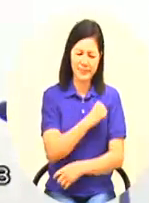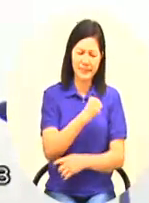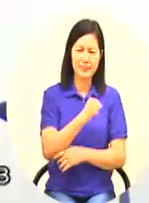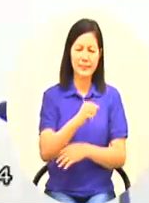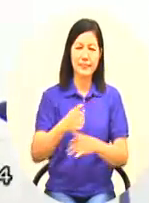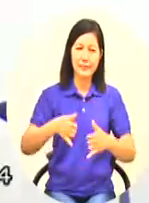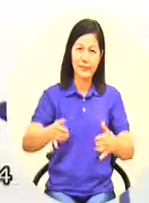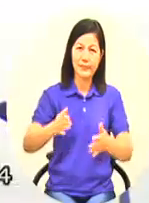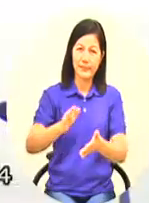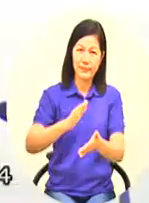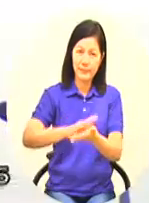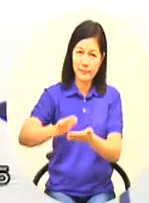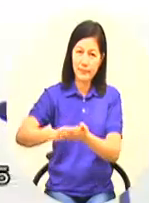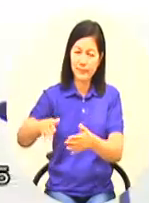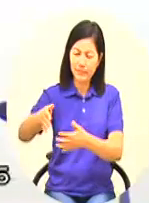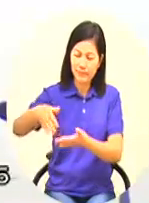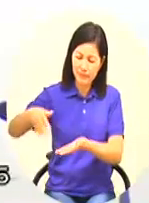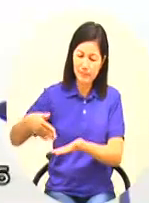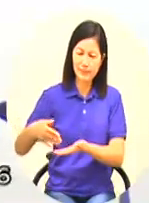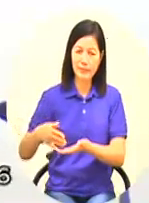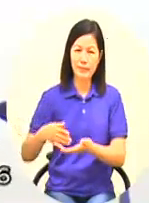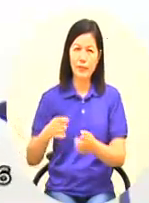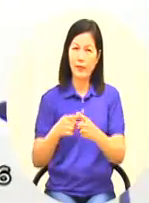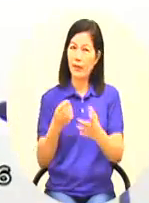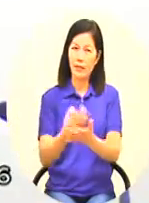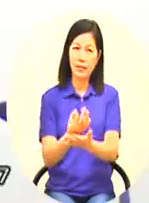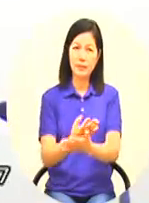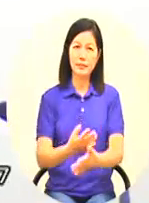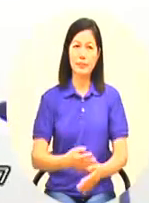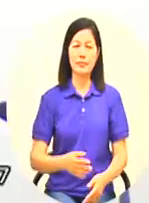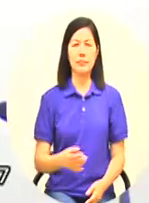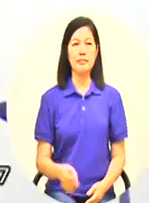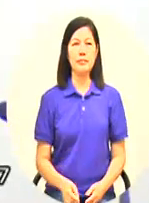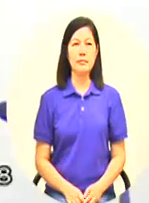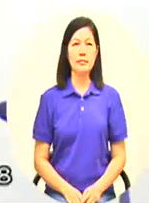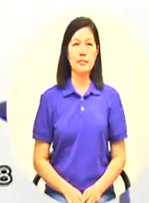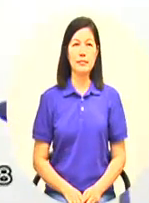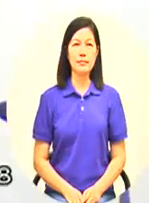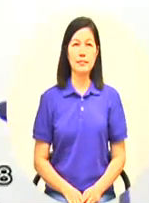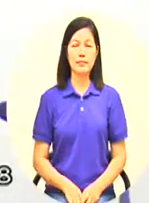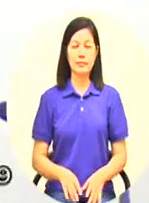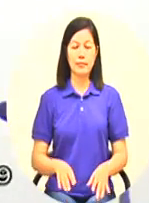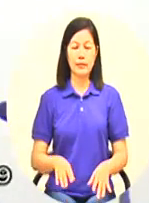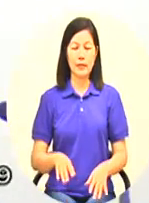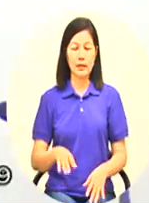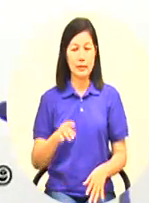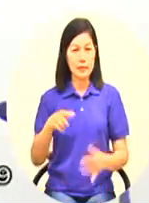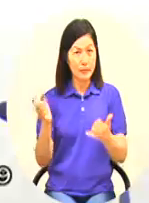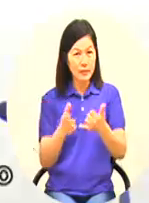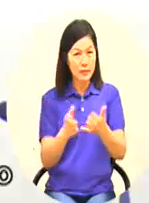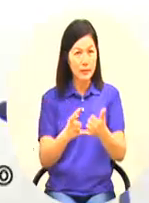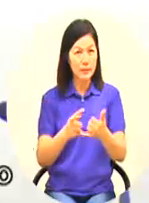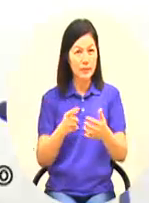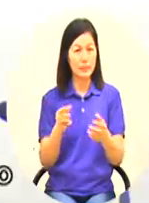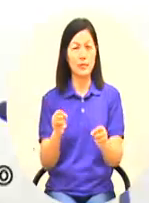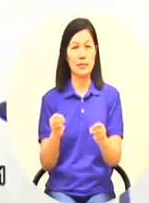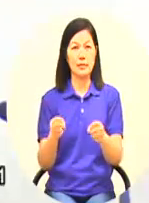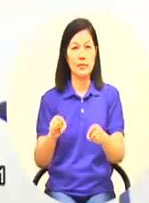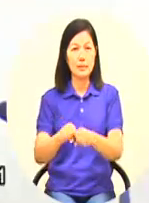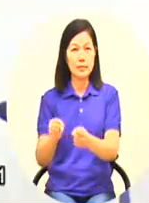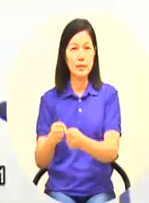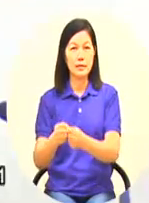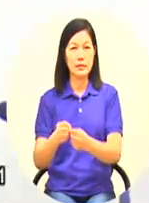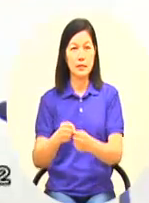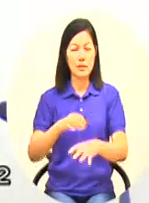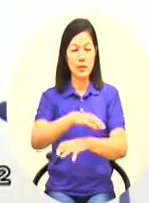的清扫，就是因为人力的不足。那我们看到这一次的风灾，在我们这样